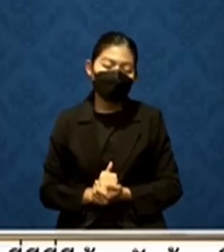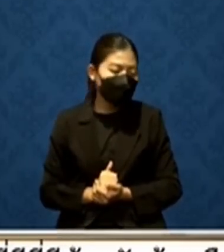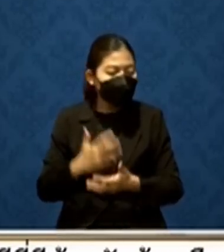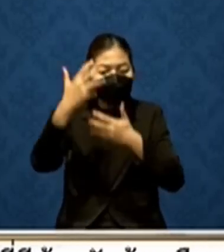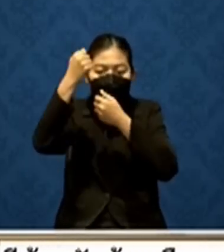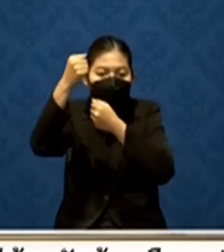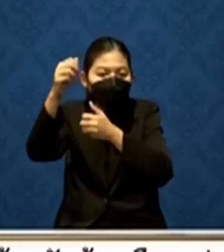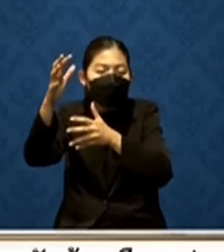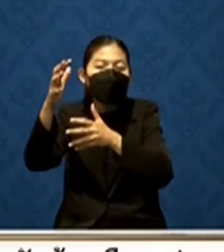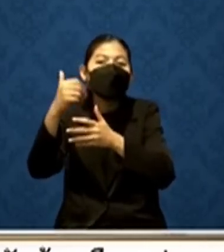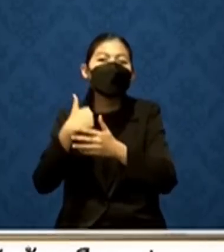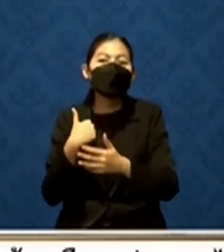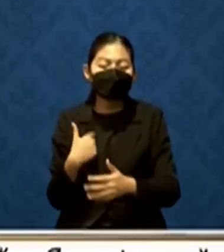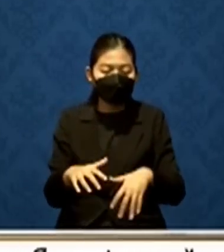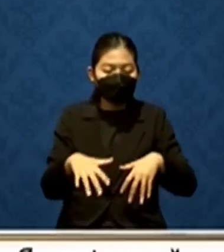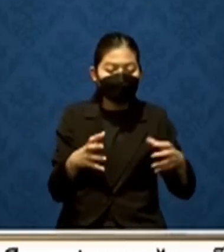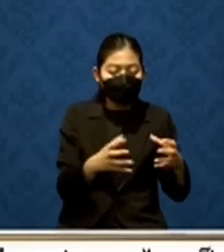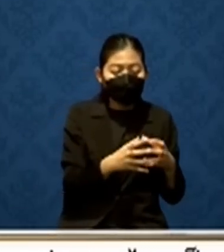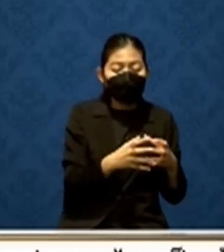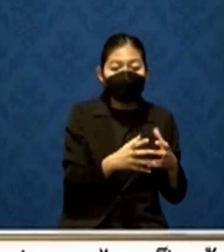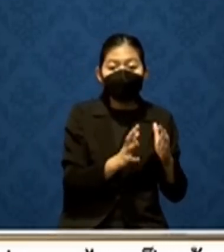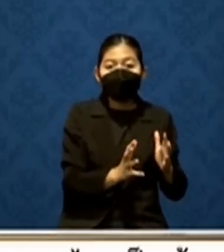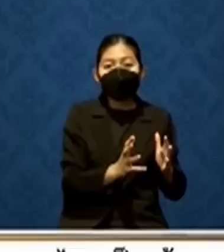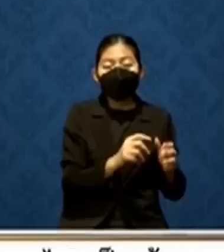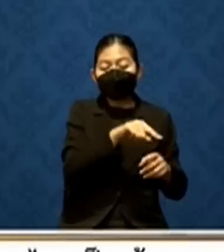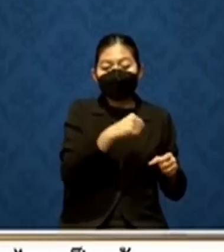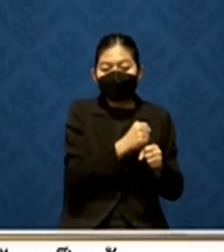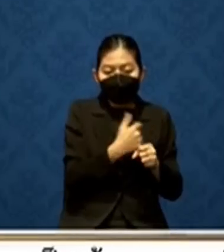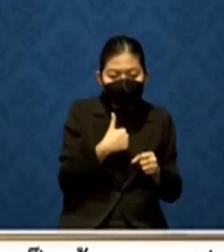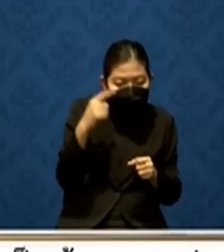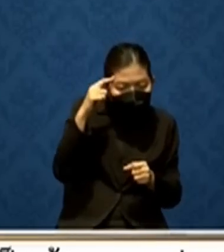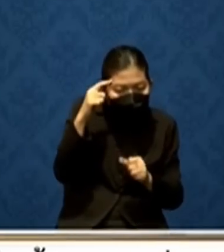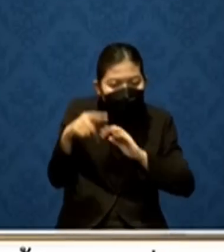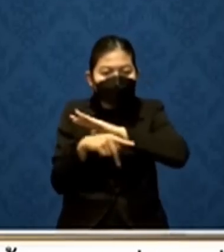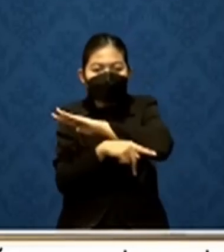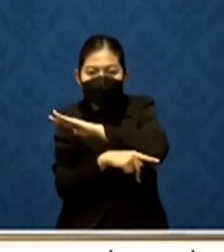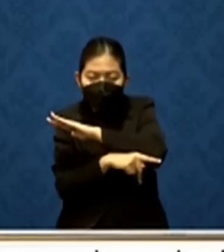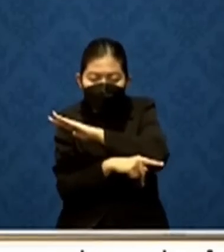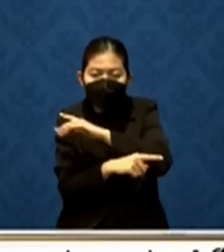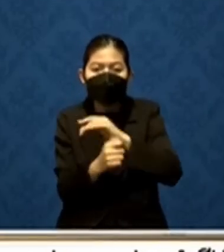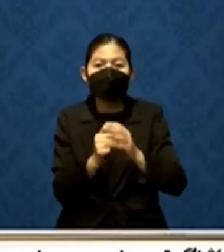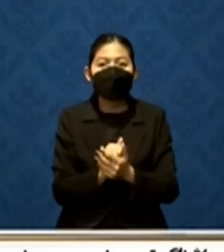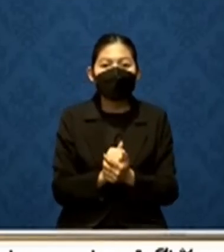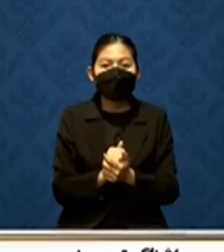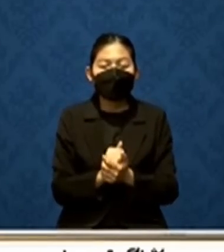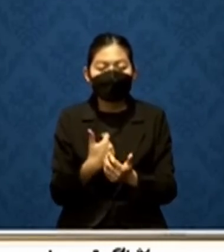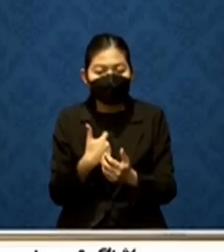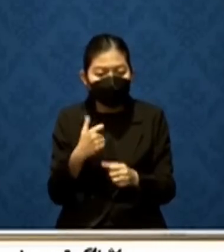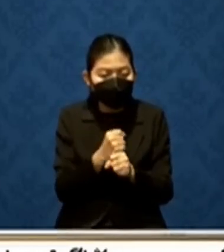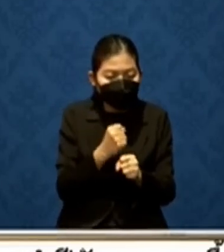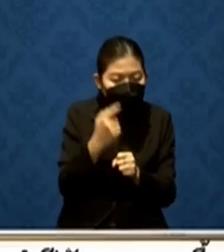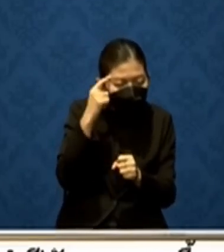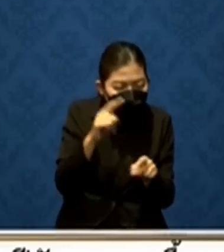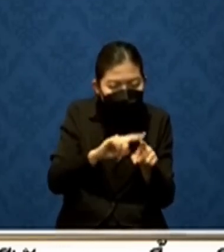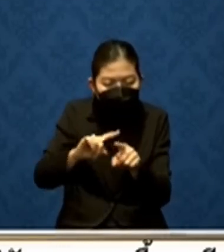ปล่อยให้พวกพ้องและบุคคลแวดล้อมของตัวหนึ่งกระทำการทุจริตอ่าและประพฤติมิชอบอย่างกว้างขวาง